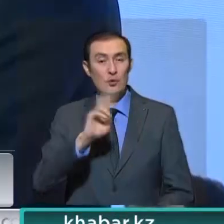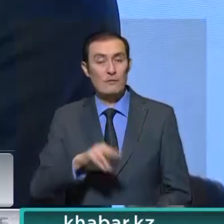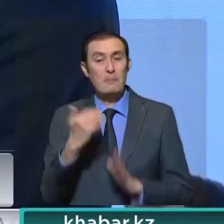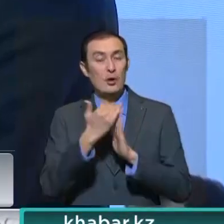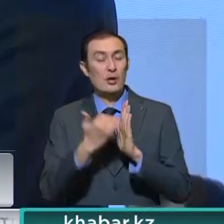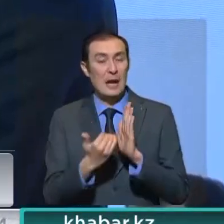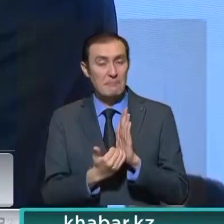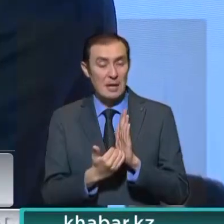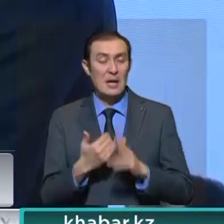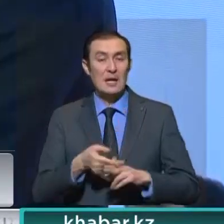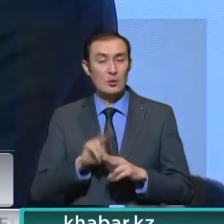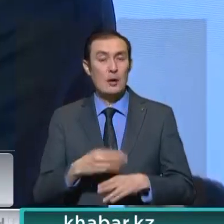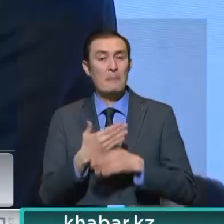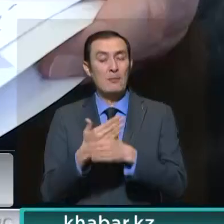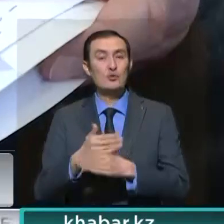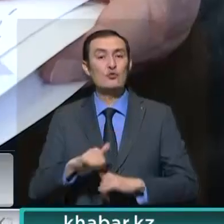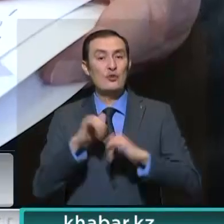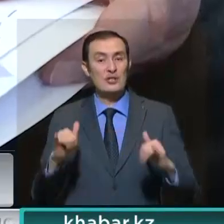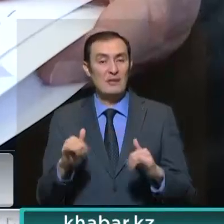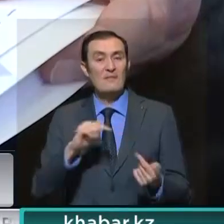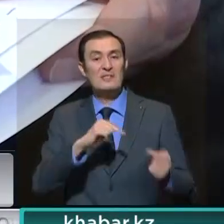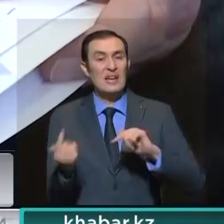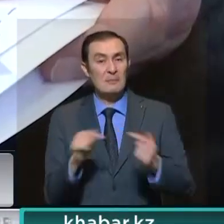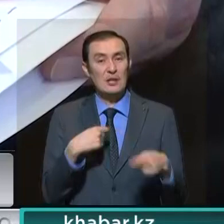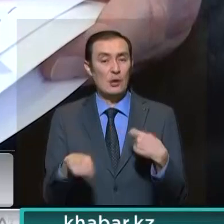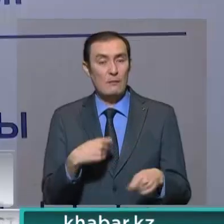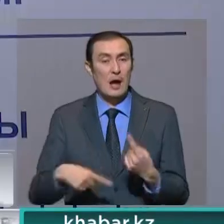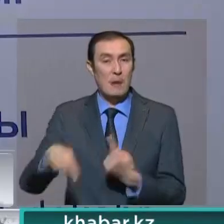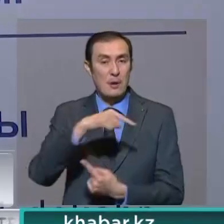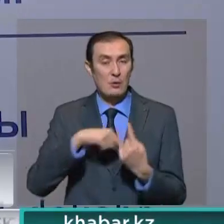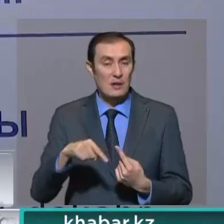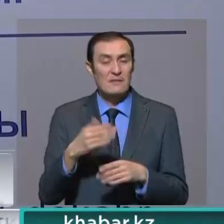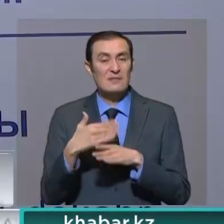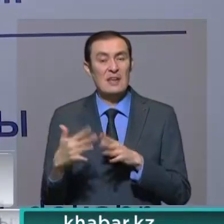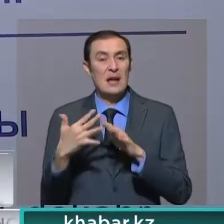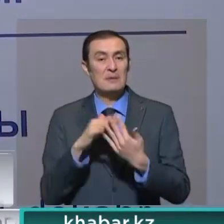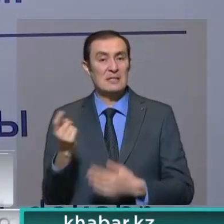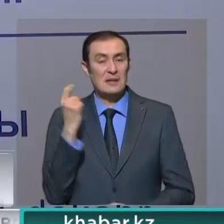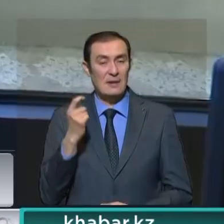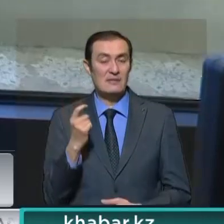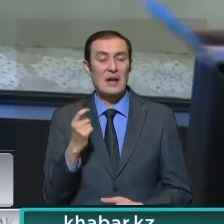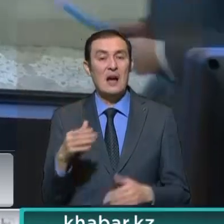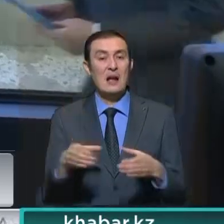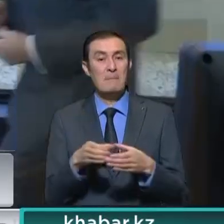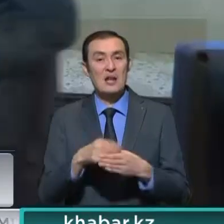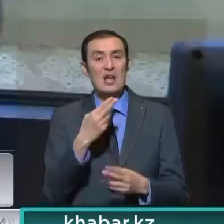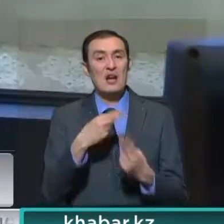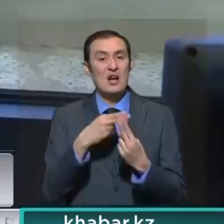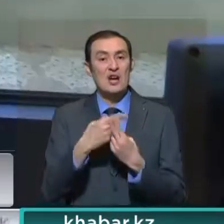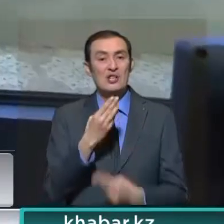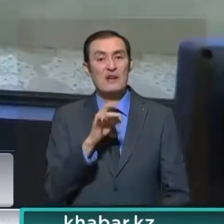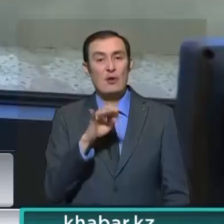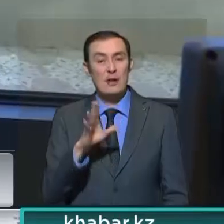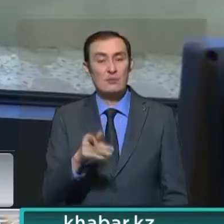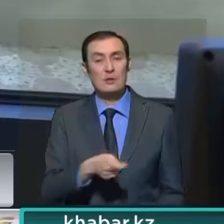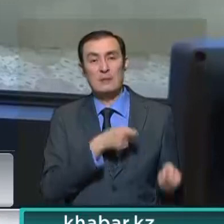программа которая поможет увеличить взаимный товарооборот между странами в сфере АПК компания Chevrolet будет употреблять в нашу